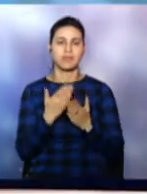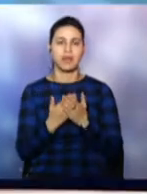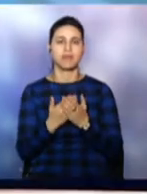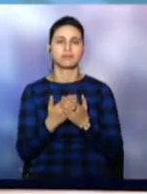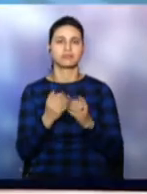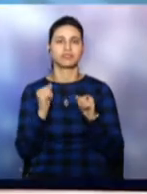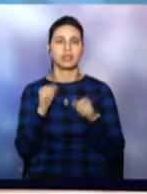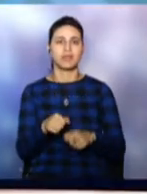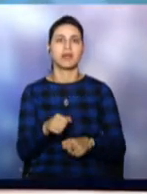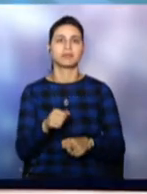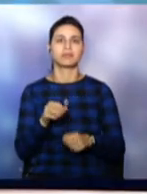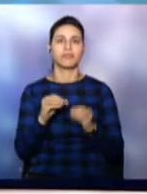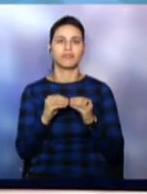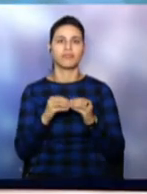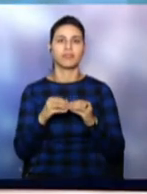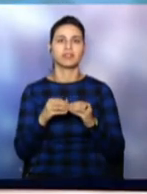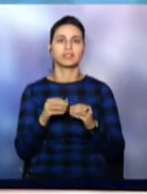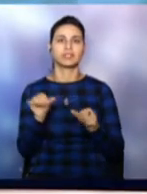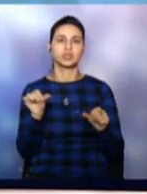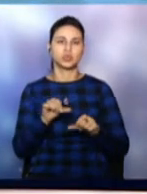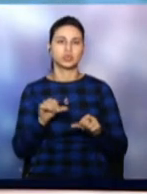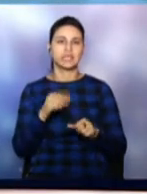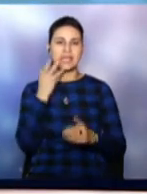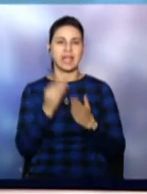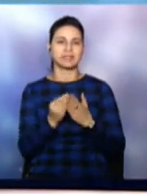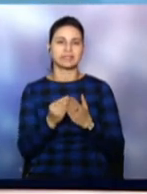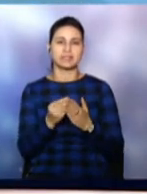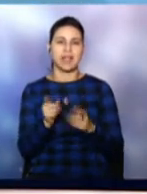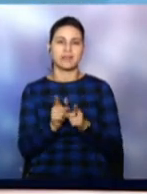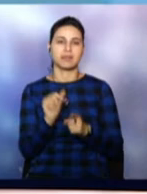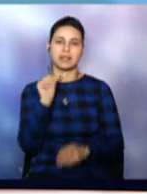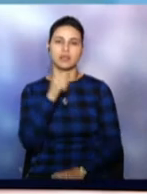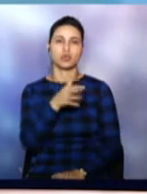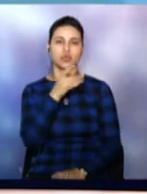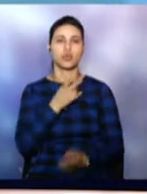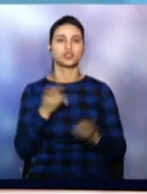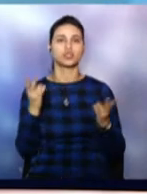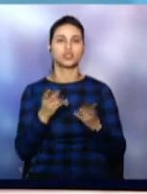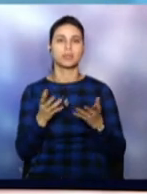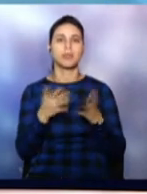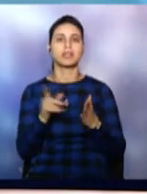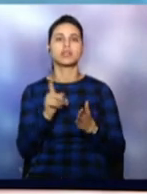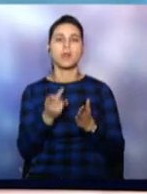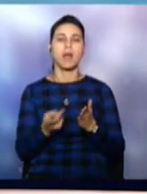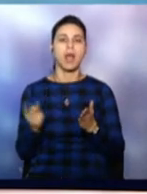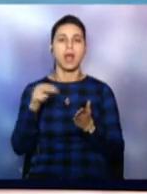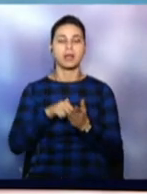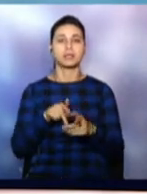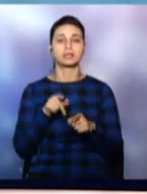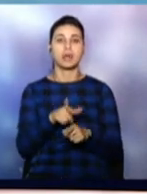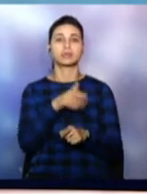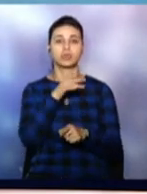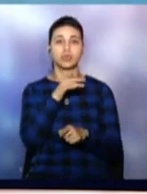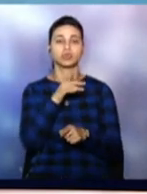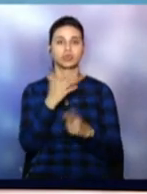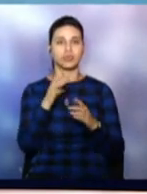ვეგეტატიური სისტემა, იგივე ვთქვათ კოგნიტური ფუნქციები და ასე შემდეგ და უფრო მეტი დრო ჭირდება იმისთვის ორგანიზმს რომ გამოფხიზლდეს, მიუხედავად